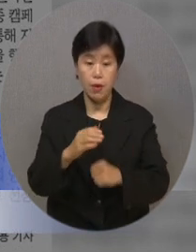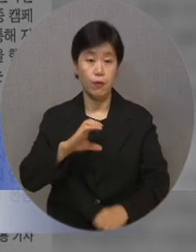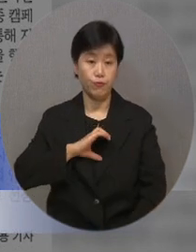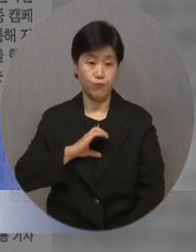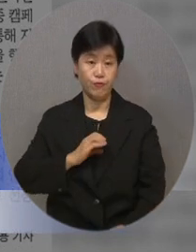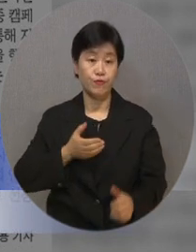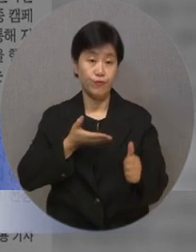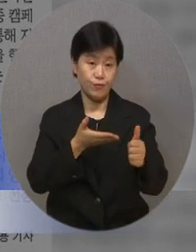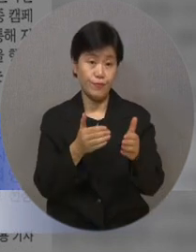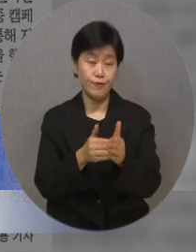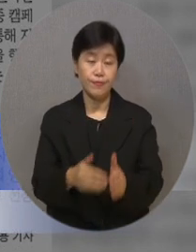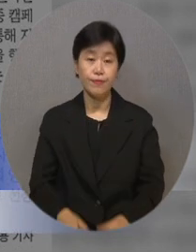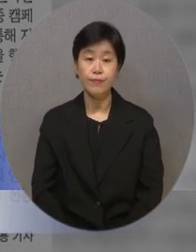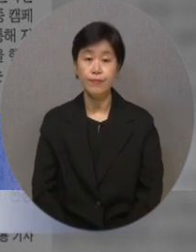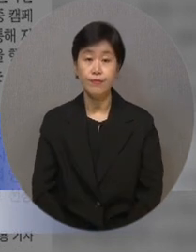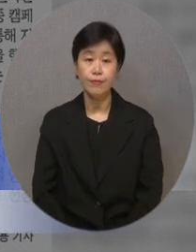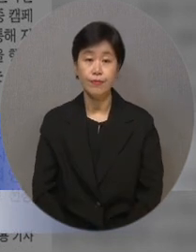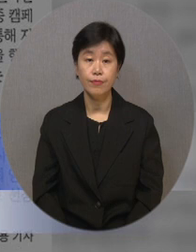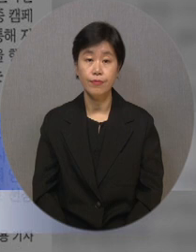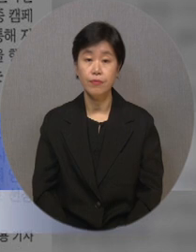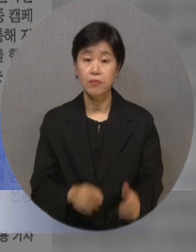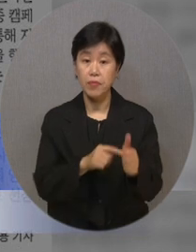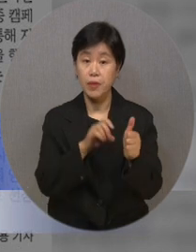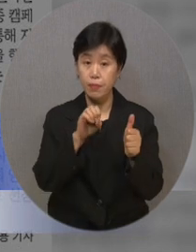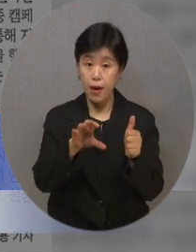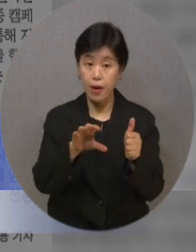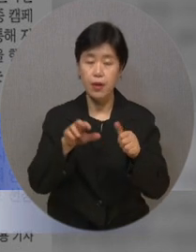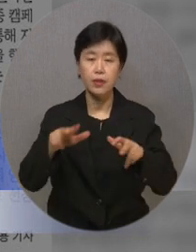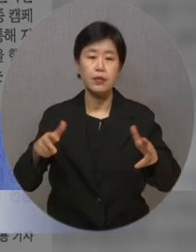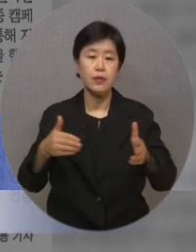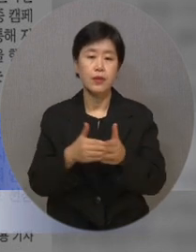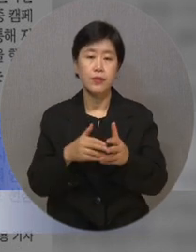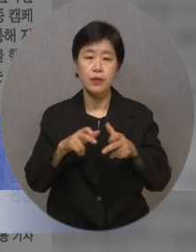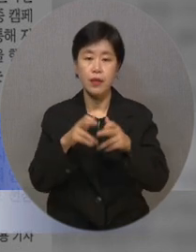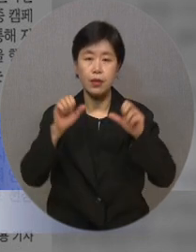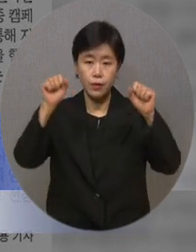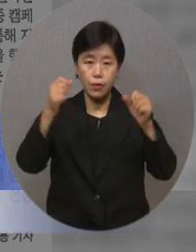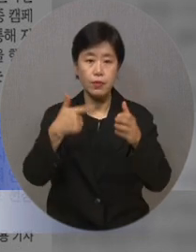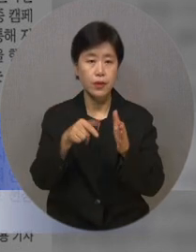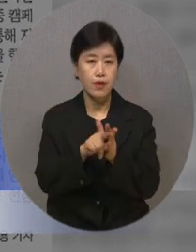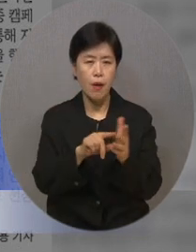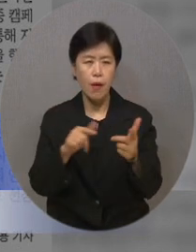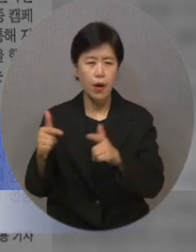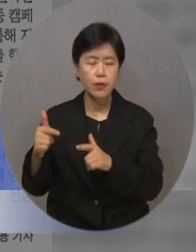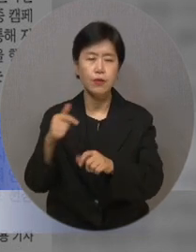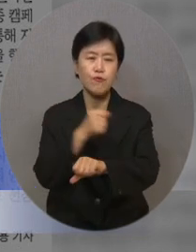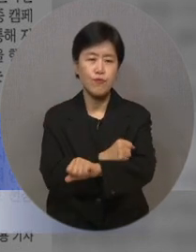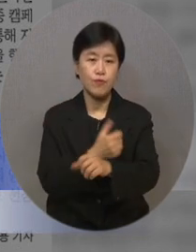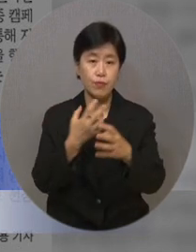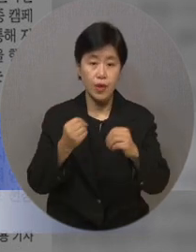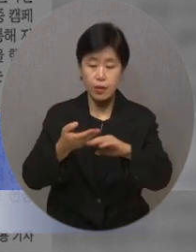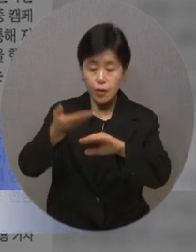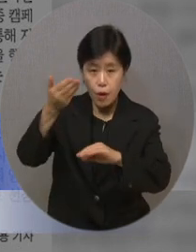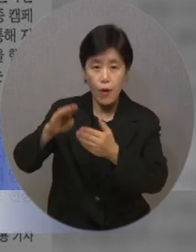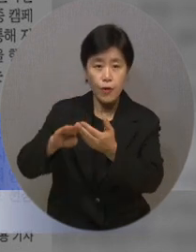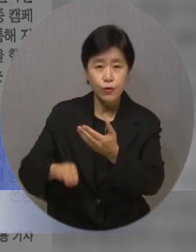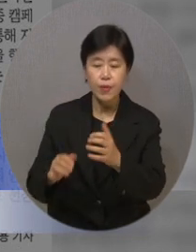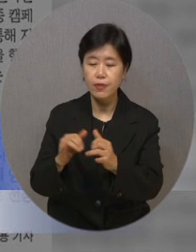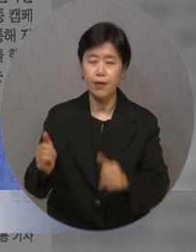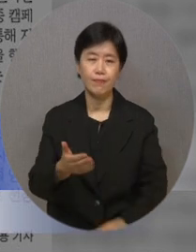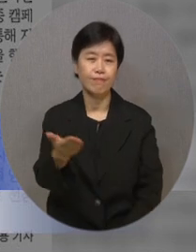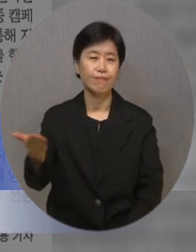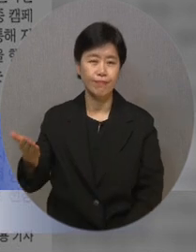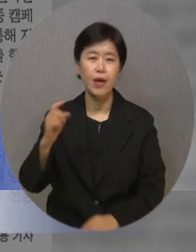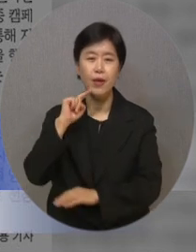받게 됐습니다 끝으로 정회장은 그동안 장애인 체육을 위해 헌신해 온 많은 선후배들에게이 영광을